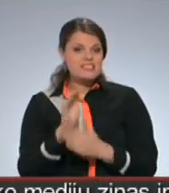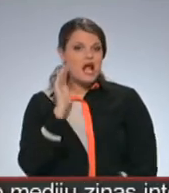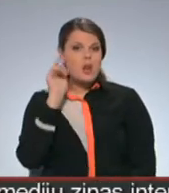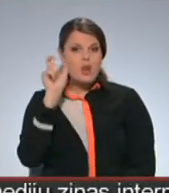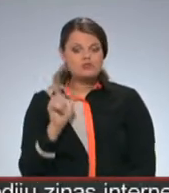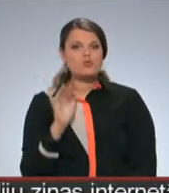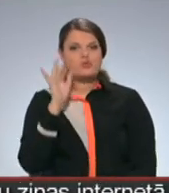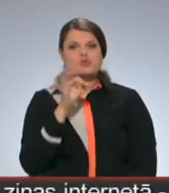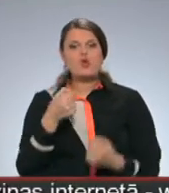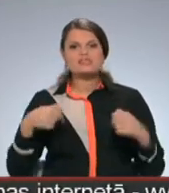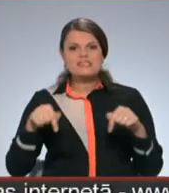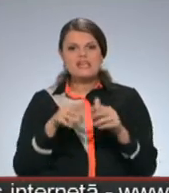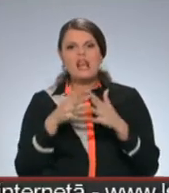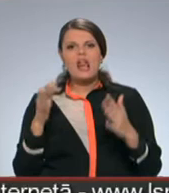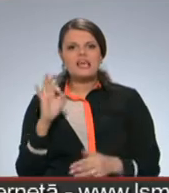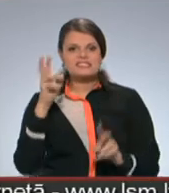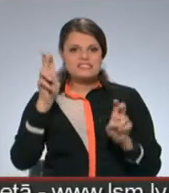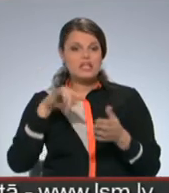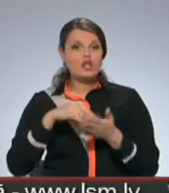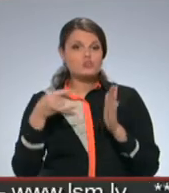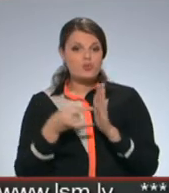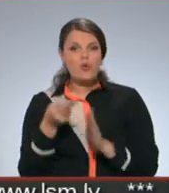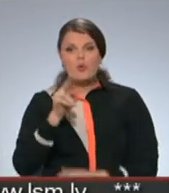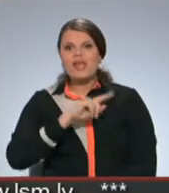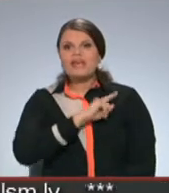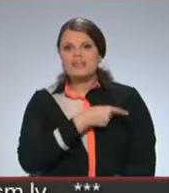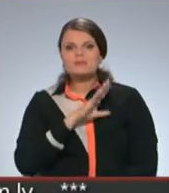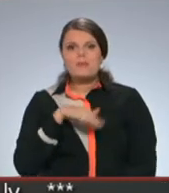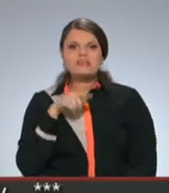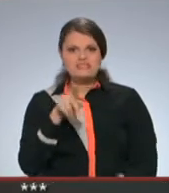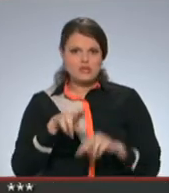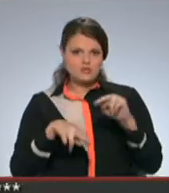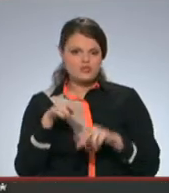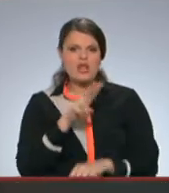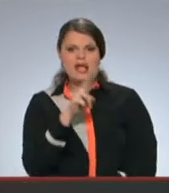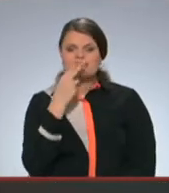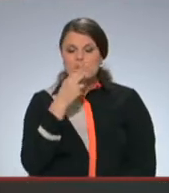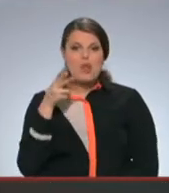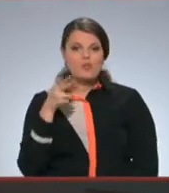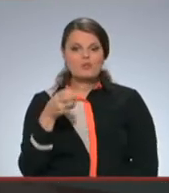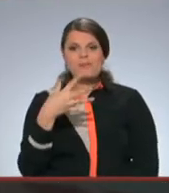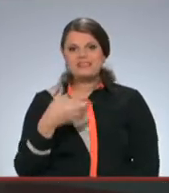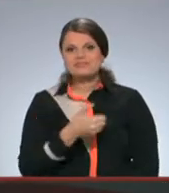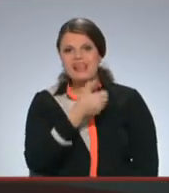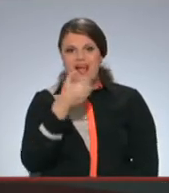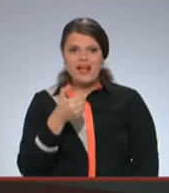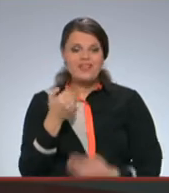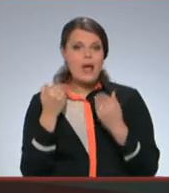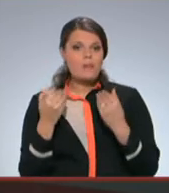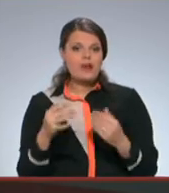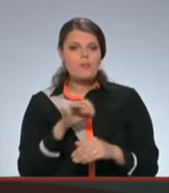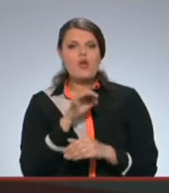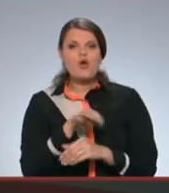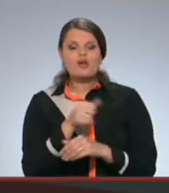topošās koncertzāles Lielais dzintars projektu un iespējām pēc tās uzcelšanas, kas paredzēta 2015. Gadā.